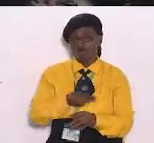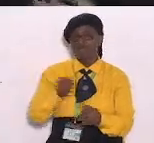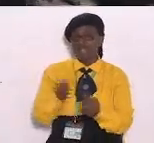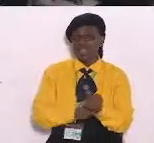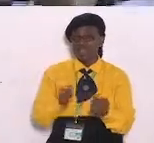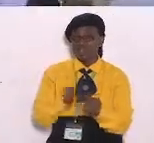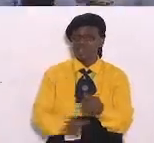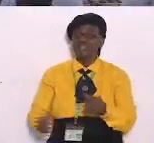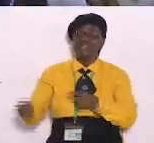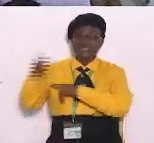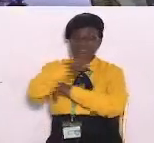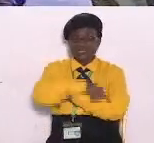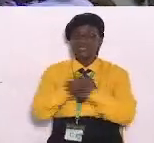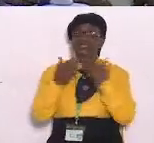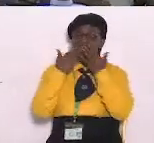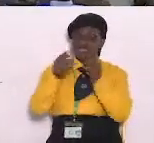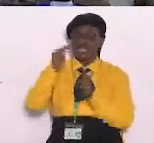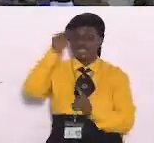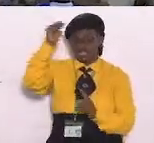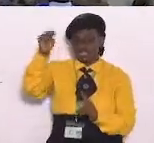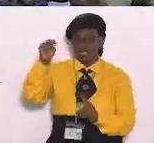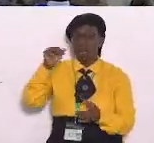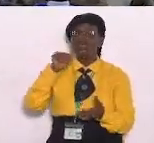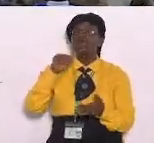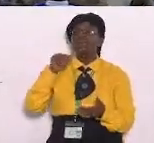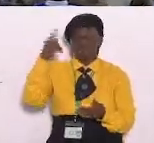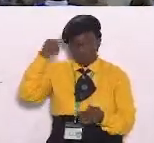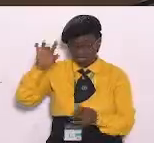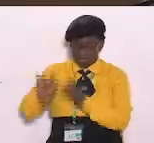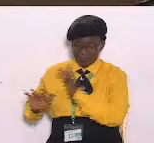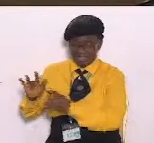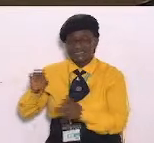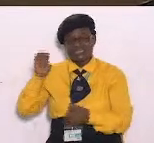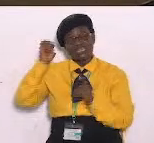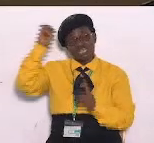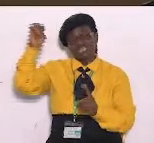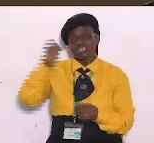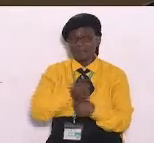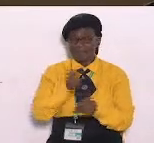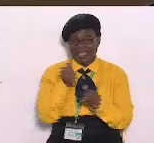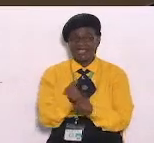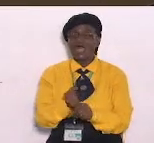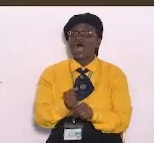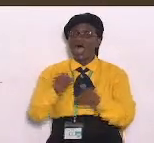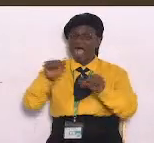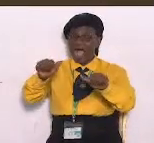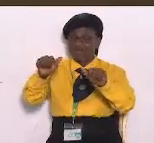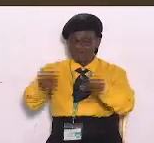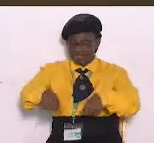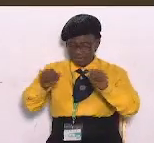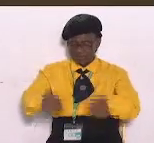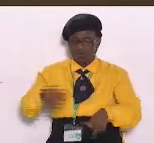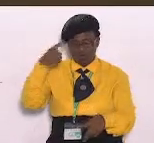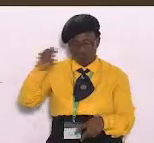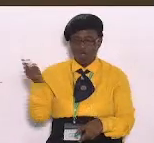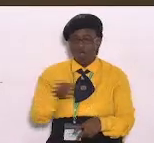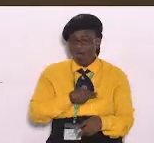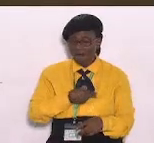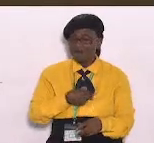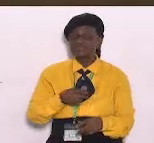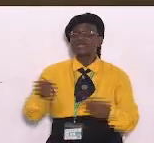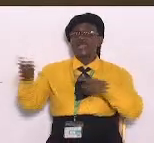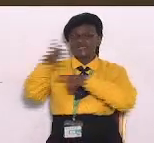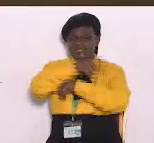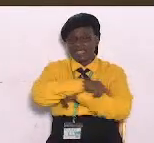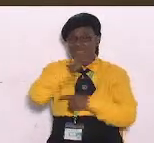remerci pour sa miséricorde sur ta vie sa miséricorde est disponible pour nous jour